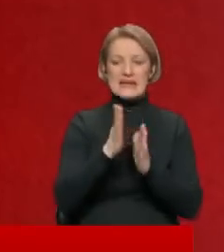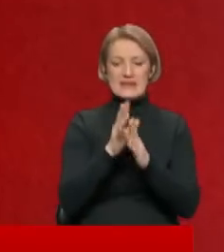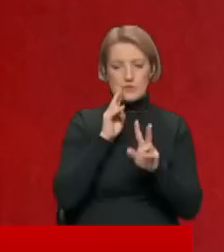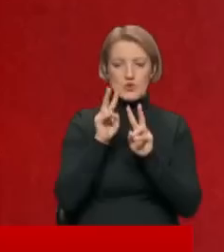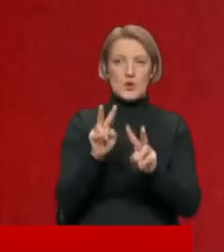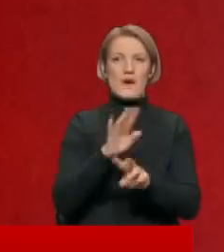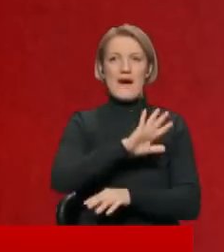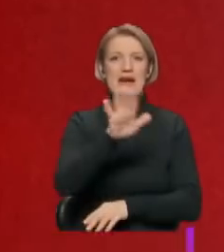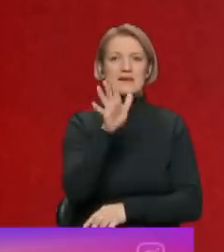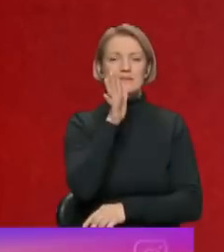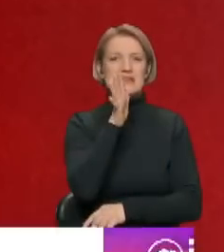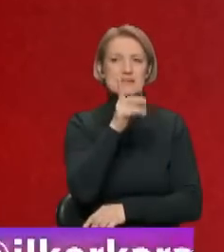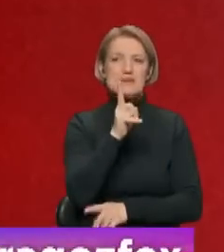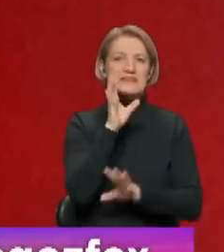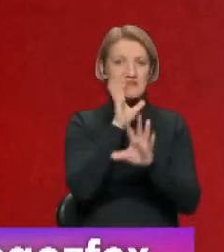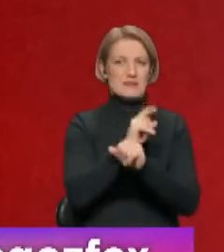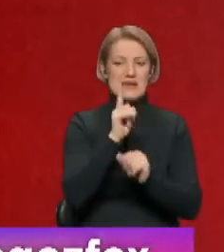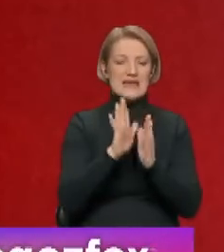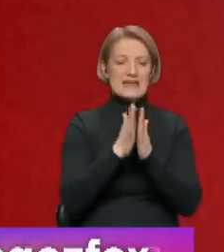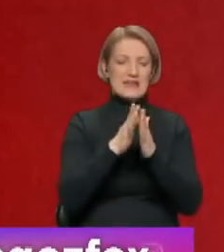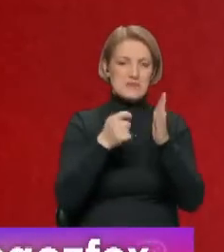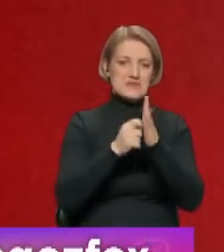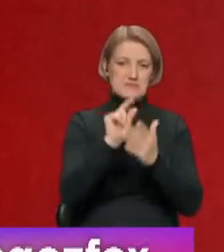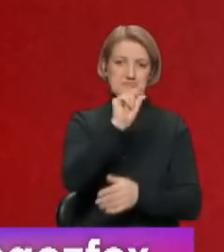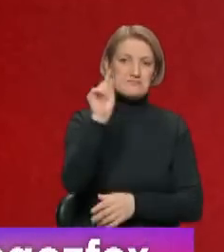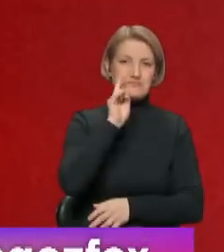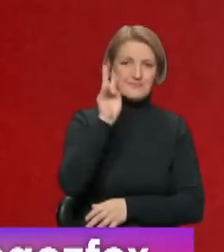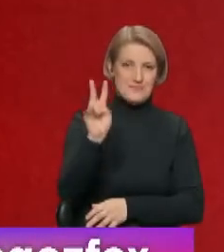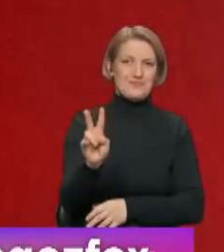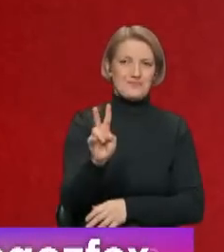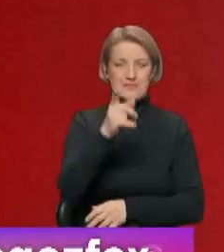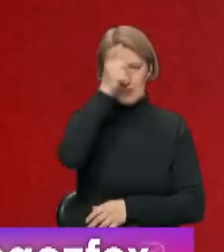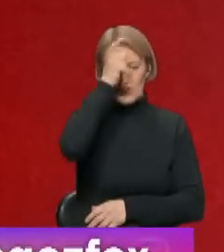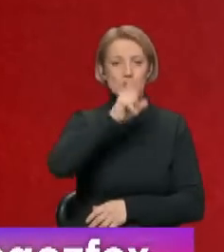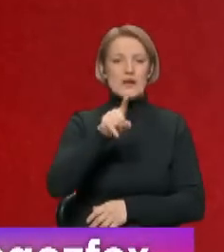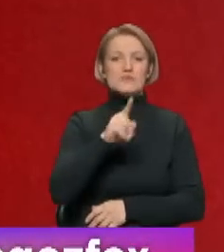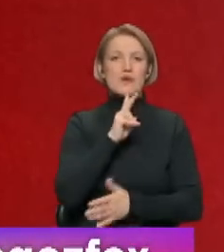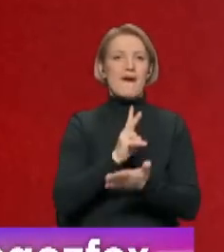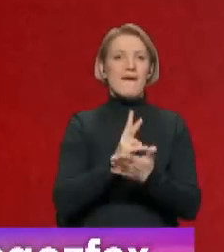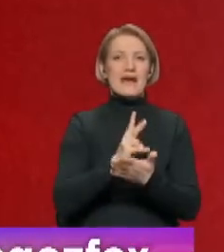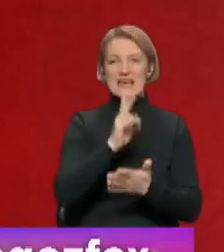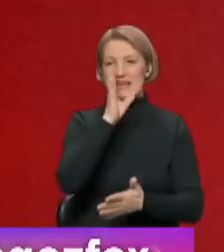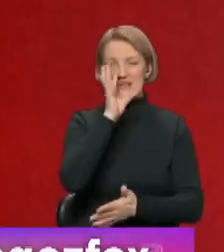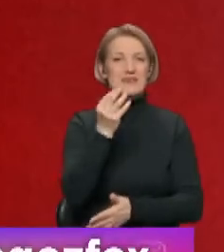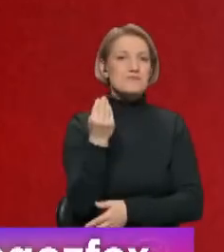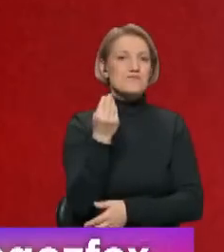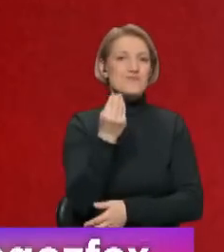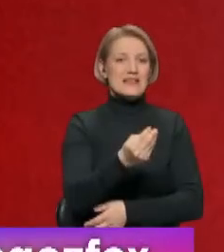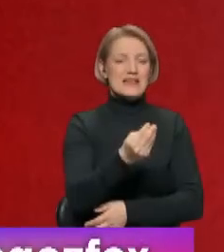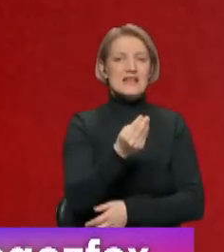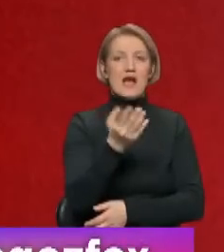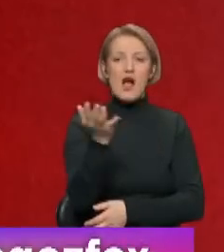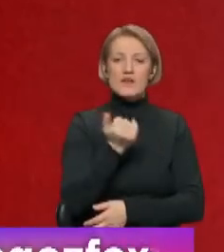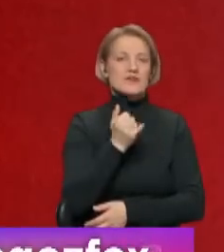gördüm Yani herkesin bildiği sır diye bir kitap isimlendirmesi Türkiye'de bu tür kararların kimin tarafından alındığı